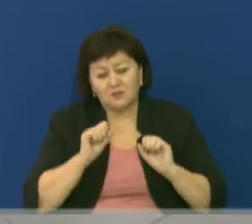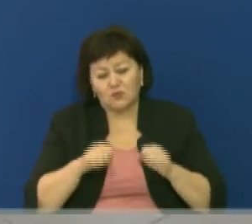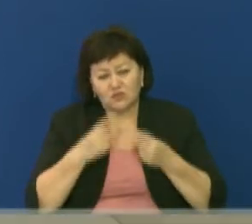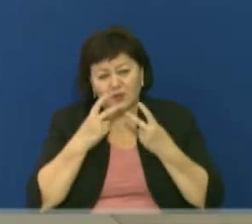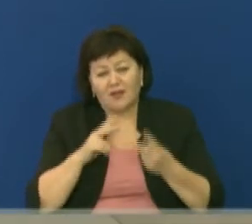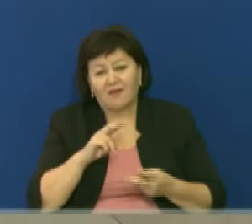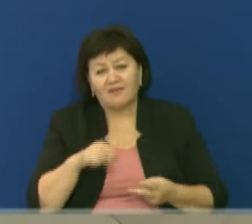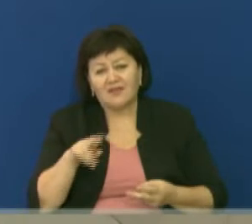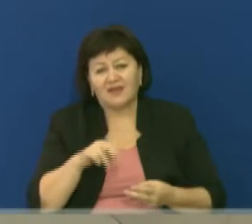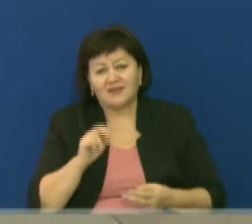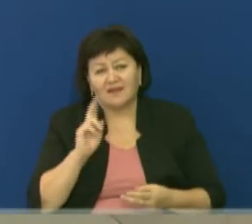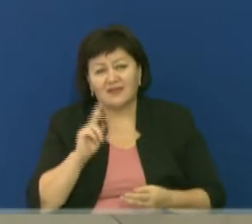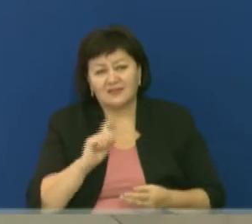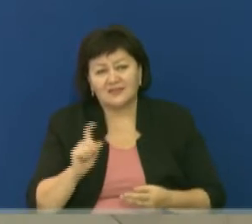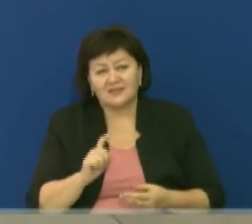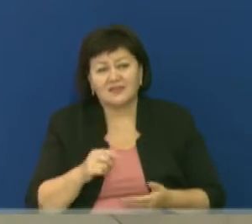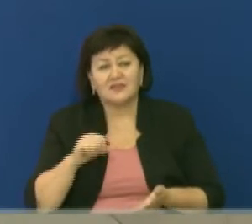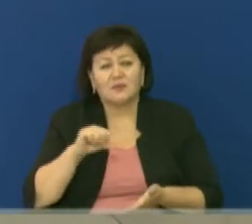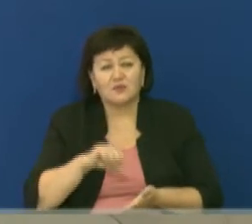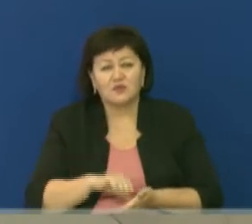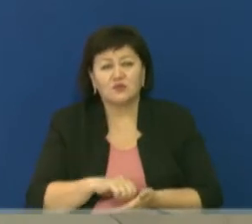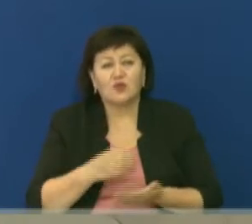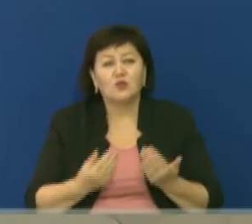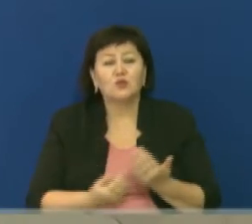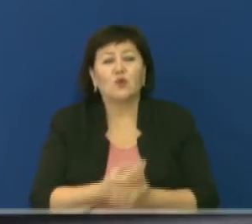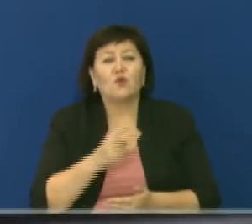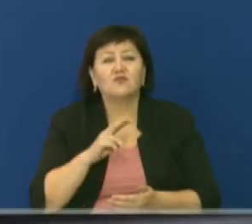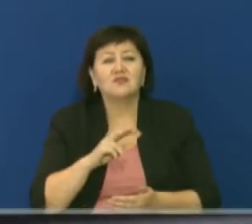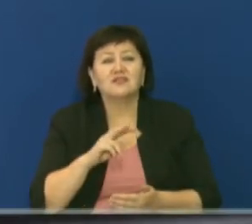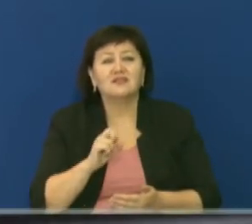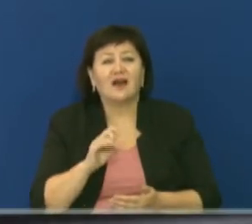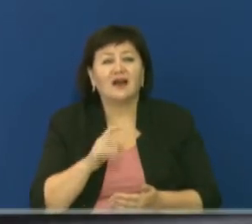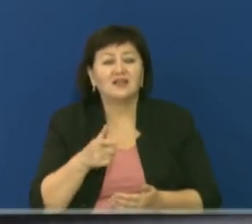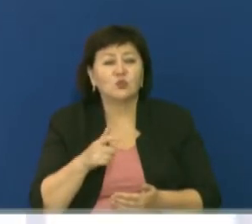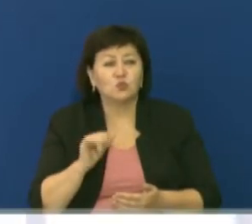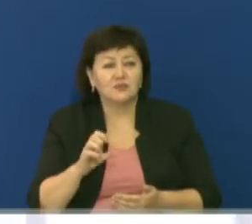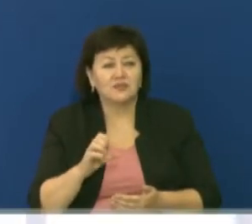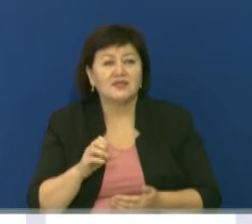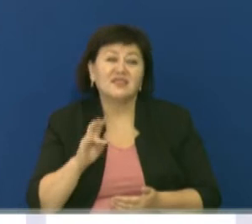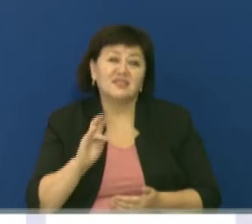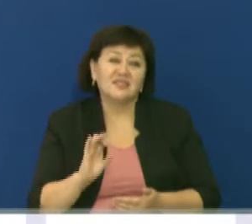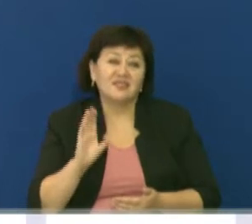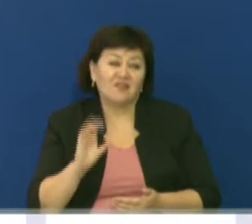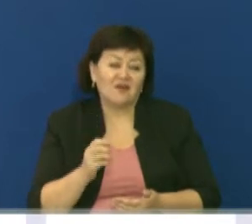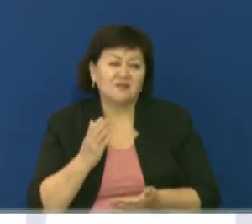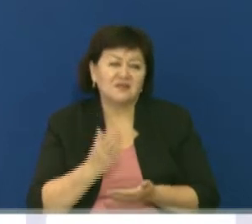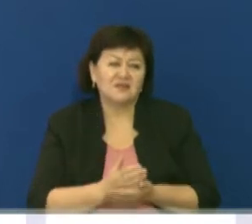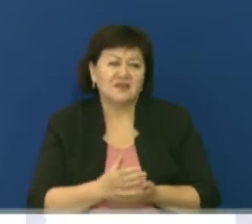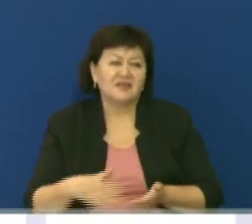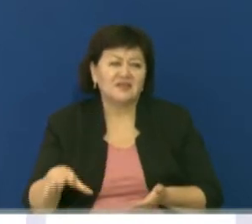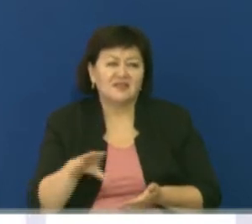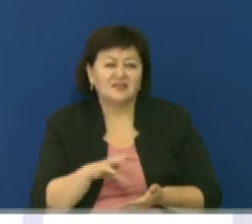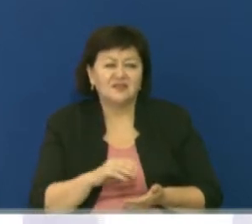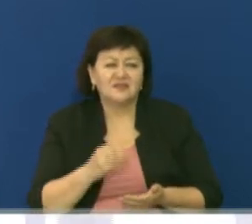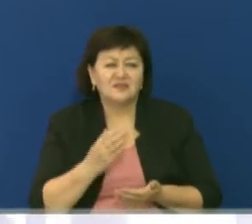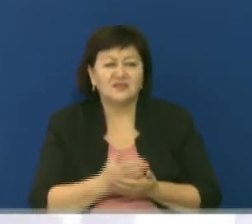ladakazakhstan.kz. Так, например, в модельном ряде присутствуют новые Lada Largus и Niva Travel. На весь модельный ряд предлагается